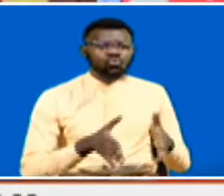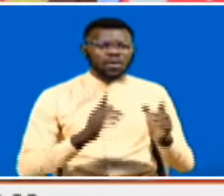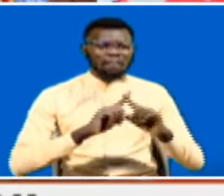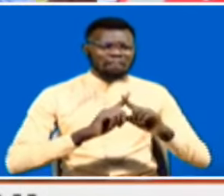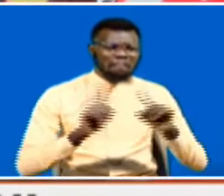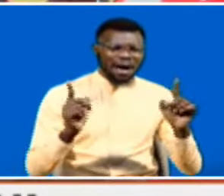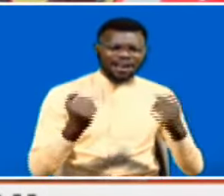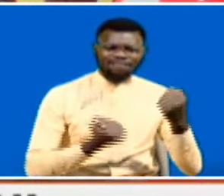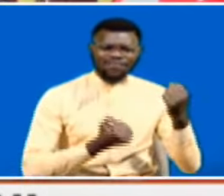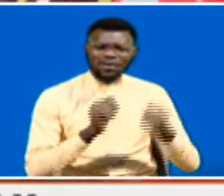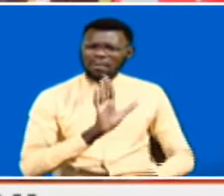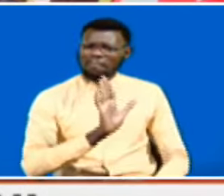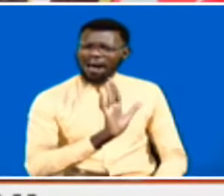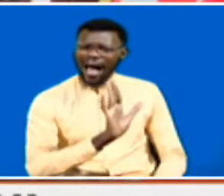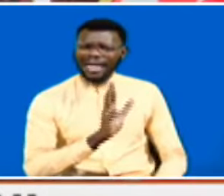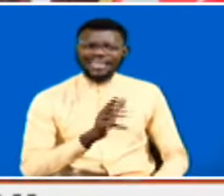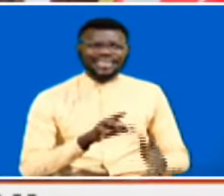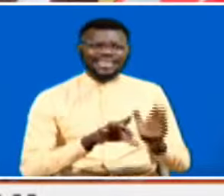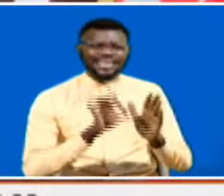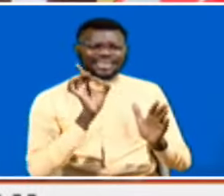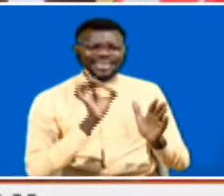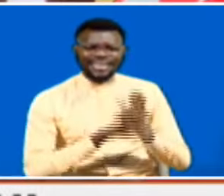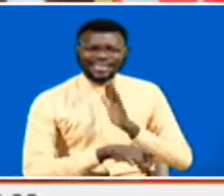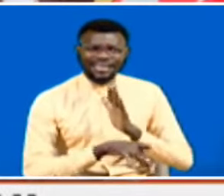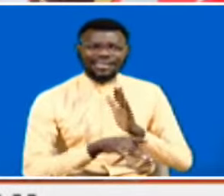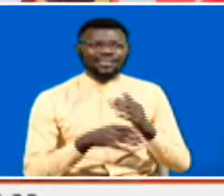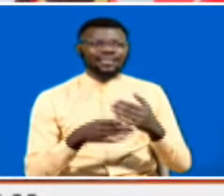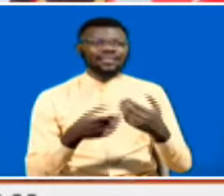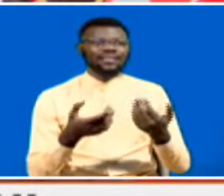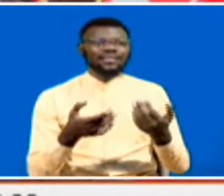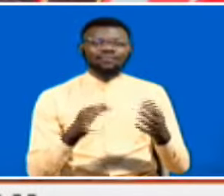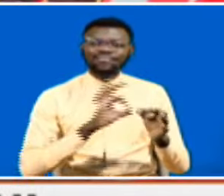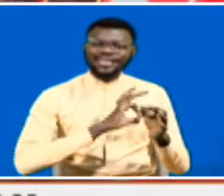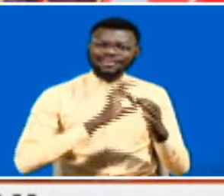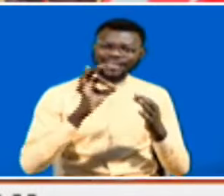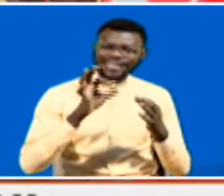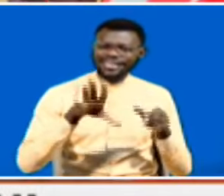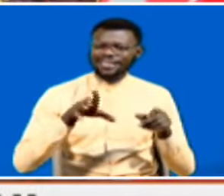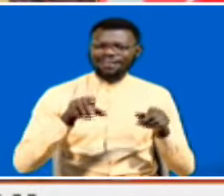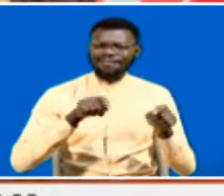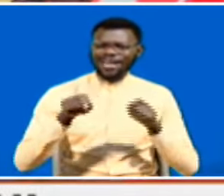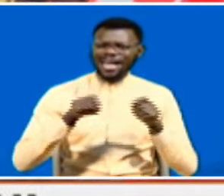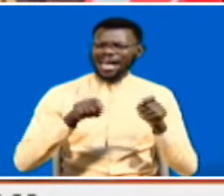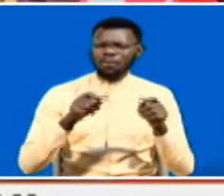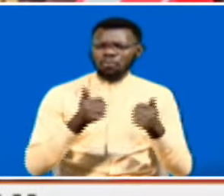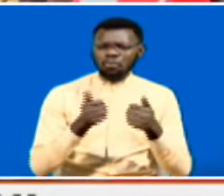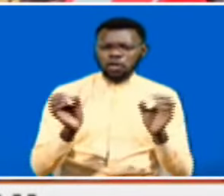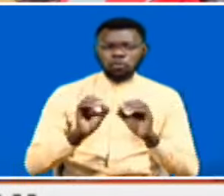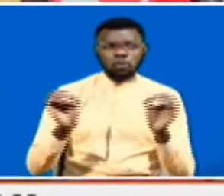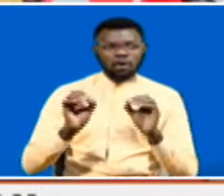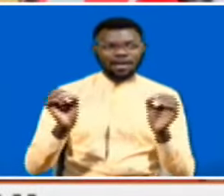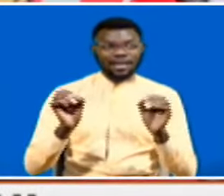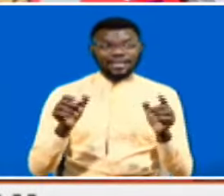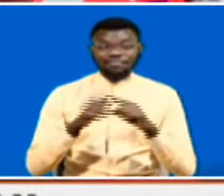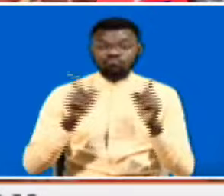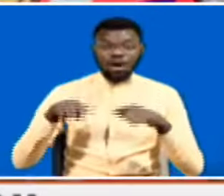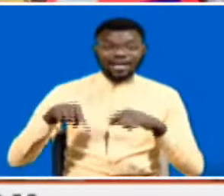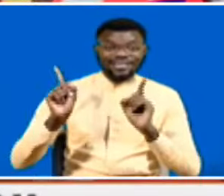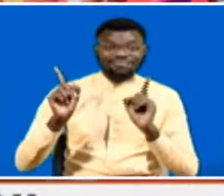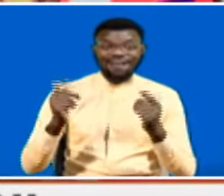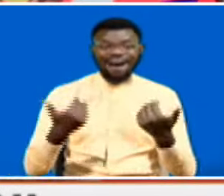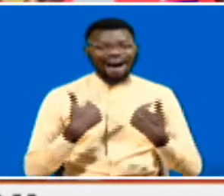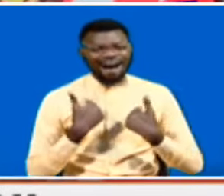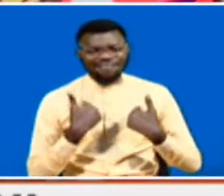bofu, yeye speed governor yake imekuwa tampered with, ama yeye ana